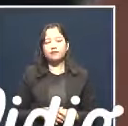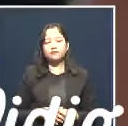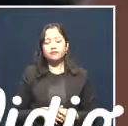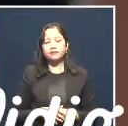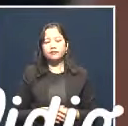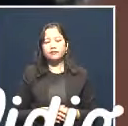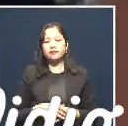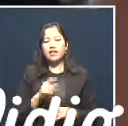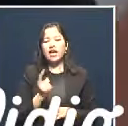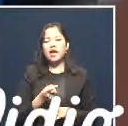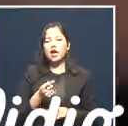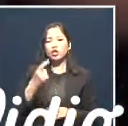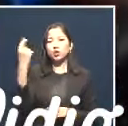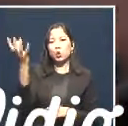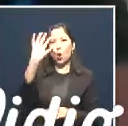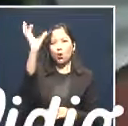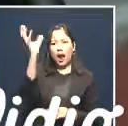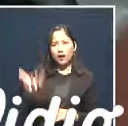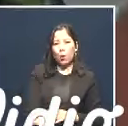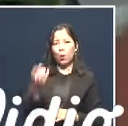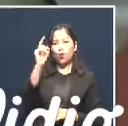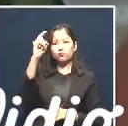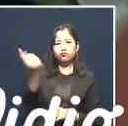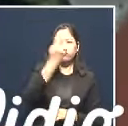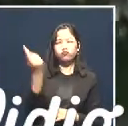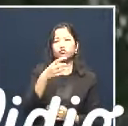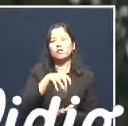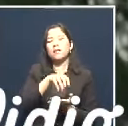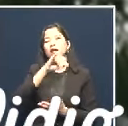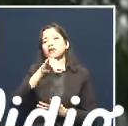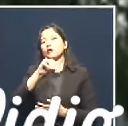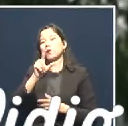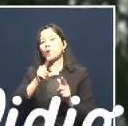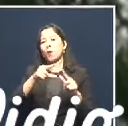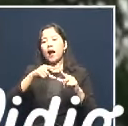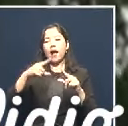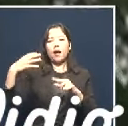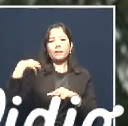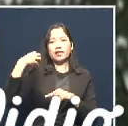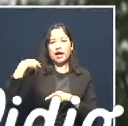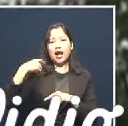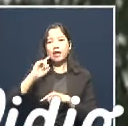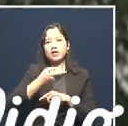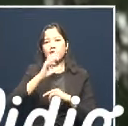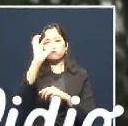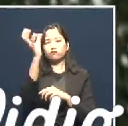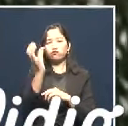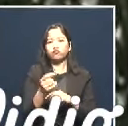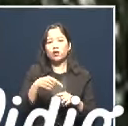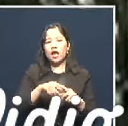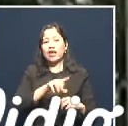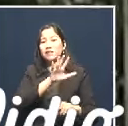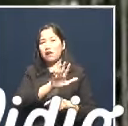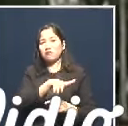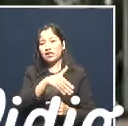Tornado kembali menghantam Amerika Serikat, negara bagian Iowa, porak-poranda diterjang tornado. 5 warga dilaporkan